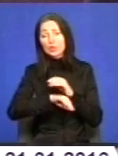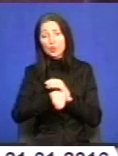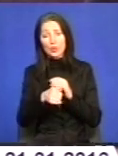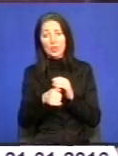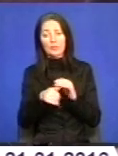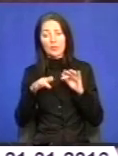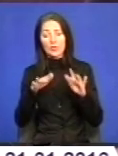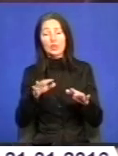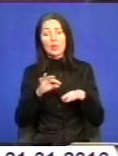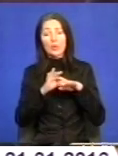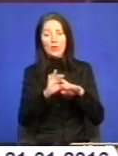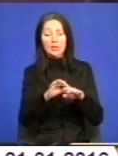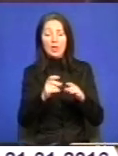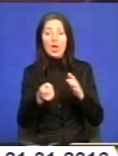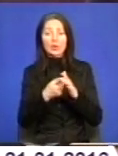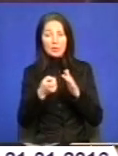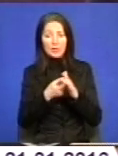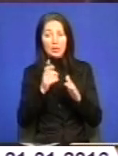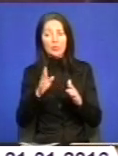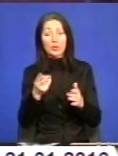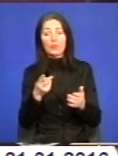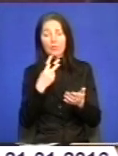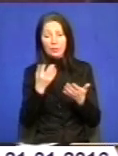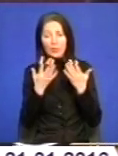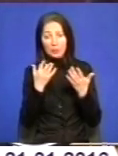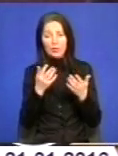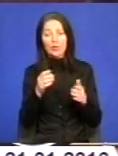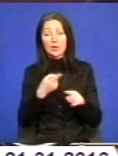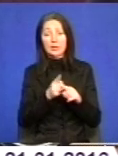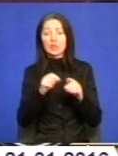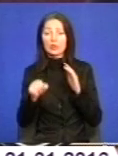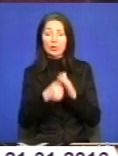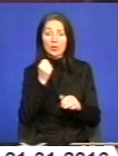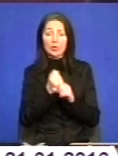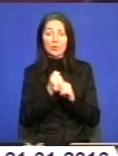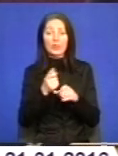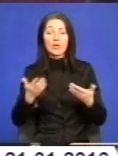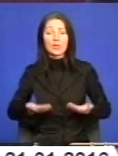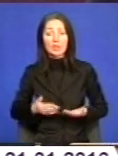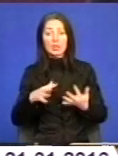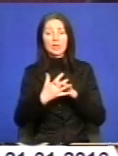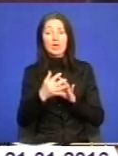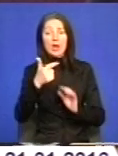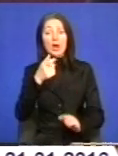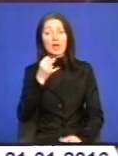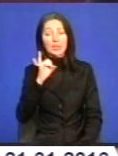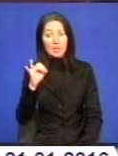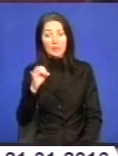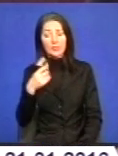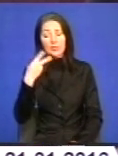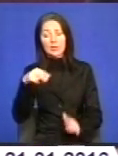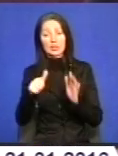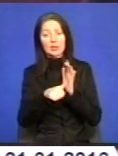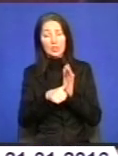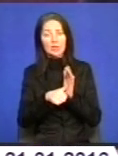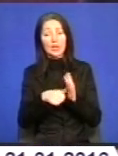провадження досудового розслідування було встановлено, що дані злочини вчинив житель села Великі Гаї, 26-річний